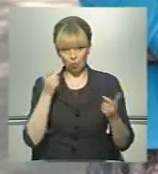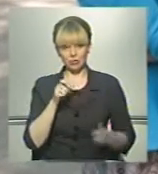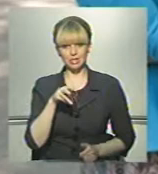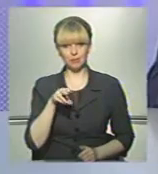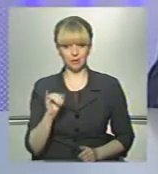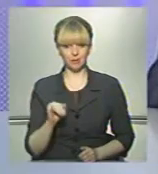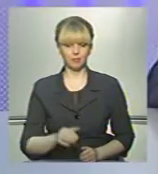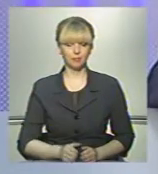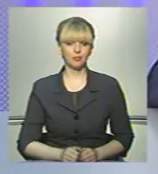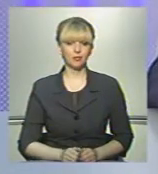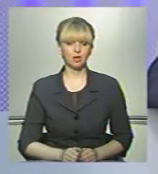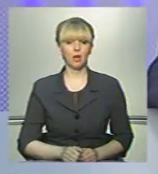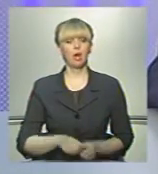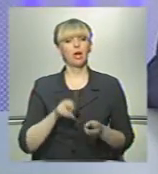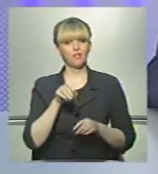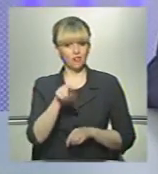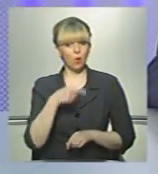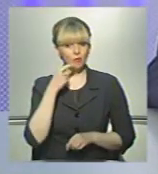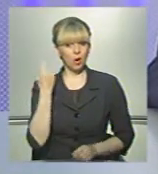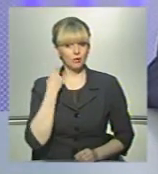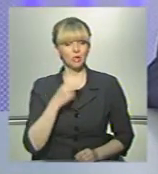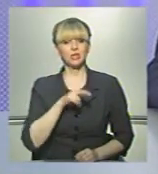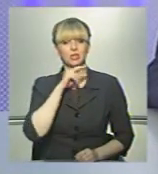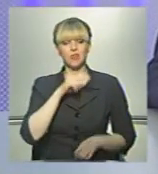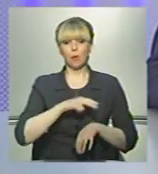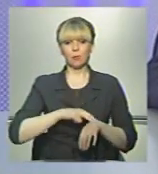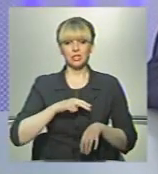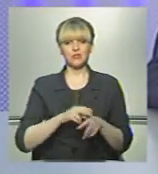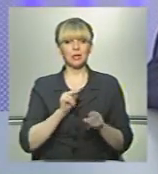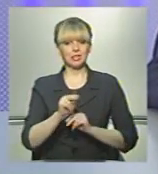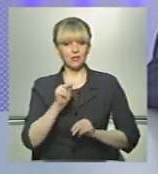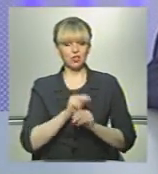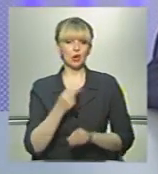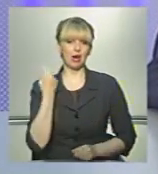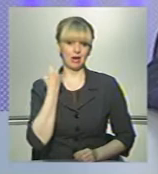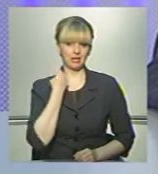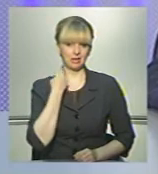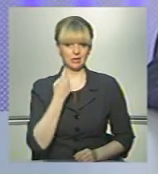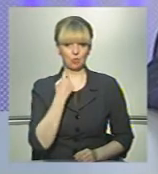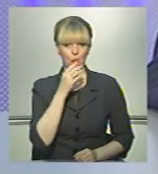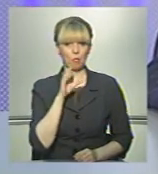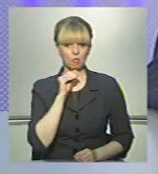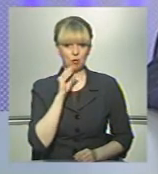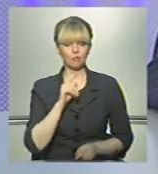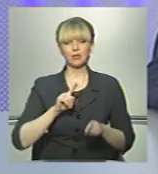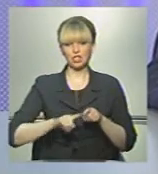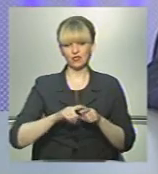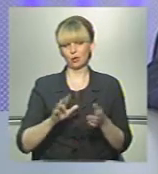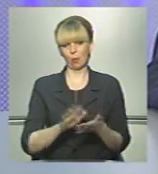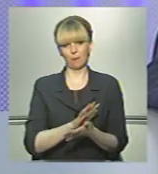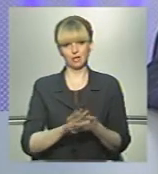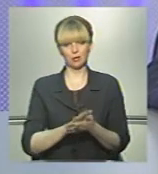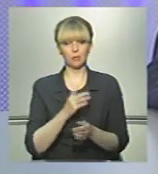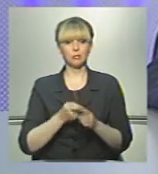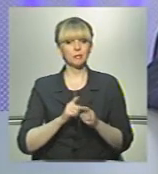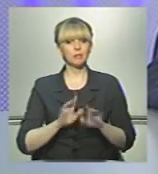ЗМІ. Do you speak English? Чернівецьких полісменів навчатимуть англійської мови. Швидко і безкоштовно.